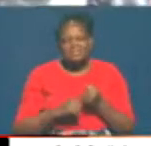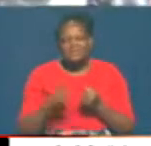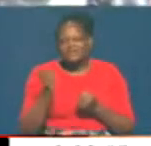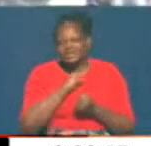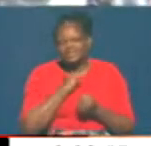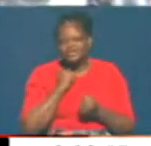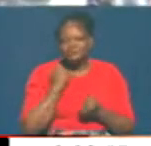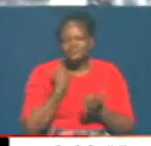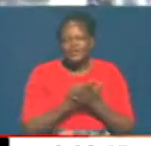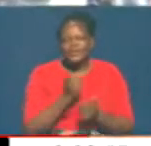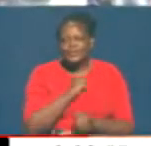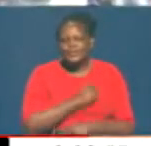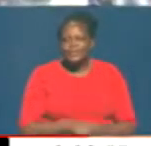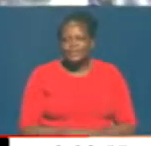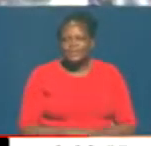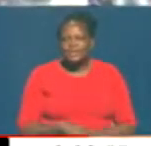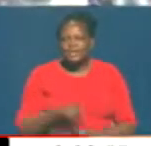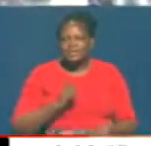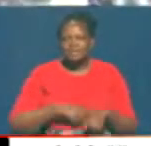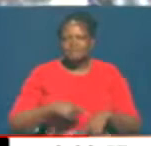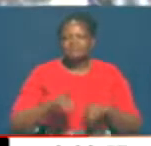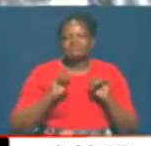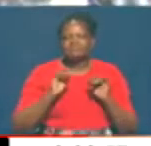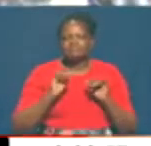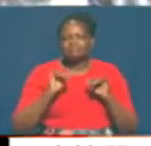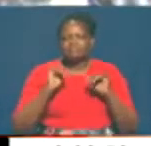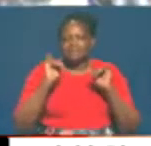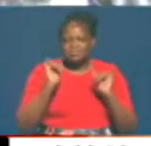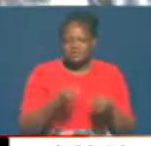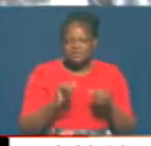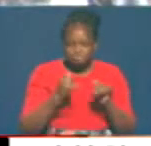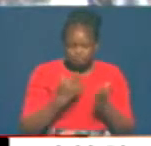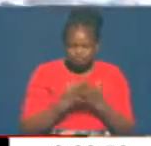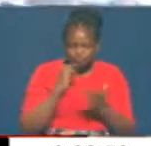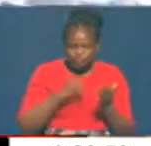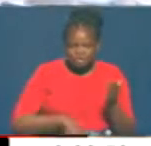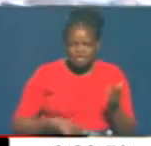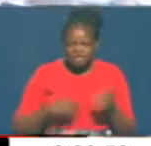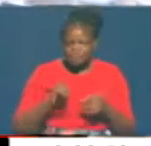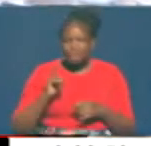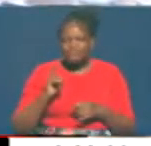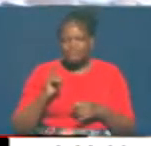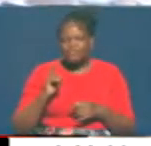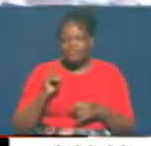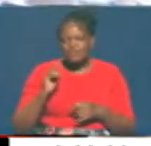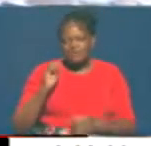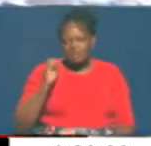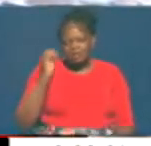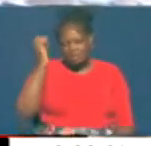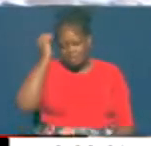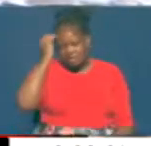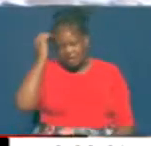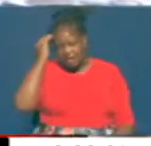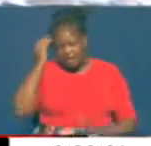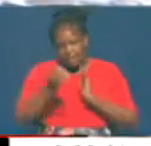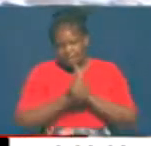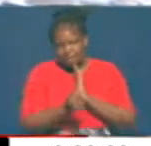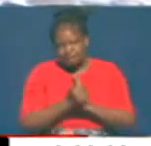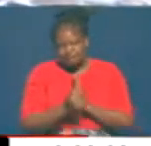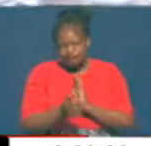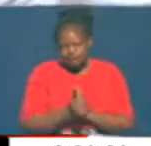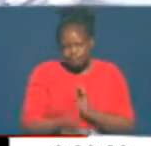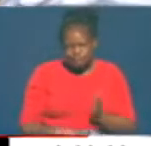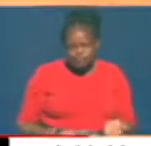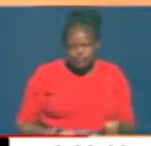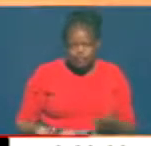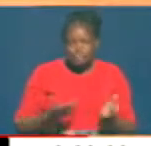changu. While serving his term in prison, Miner says he gained electronic wiring skills through an in-house